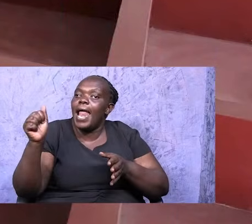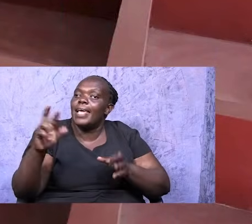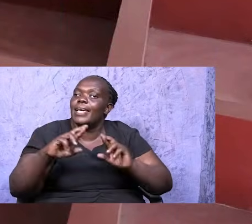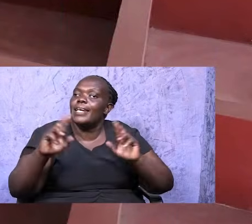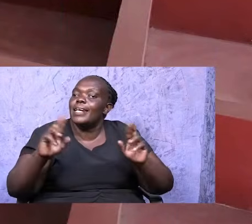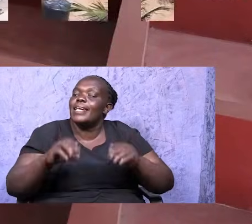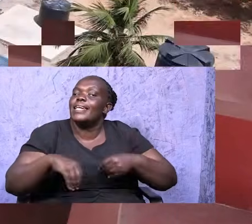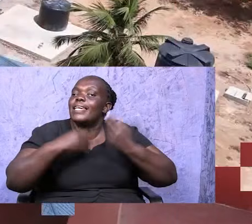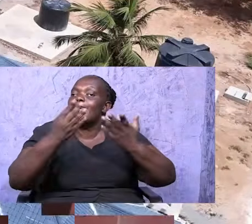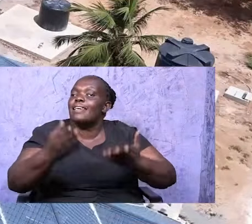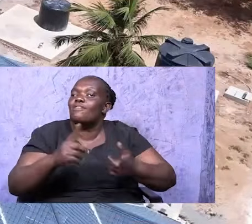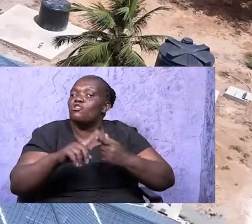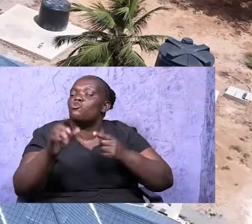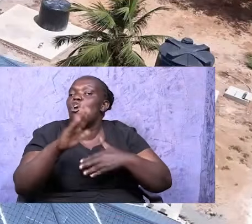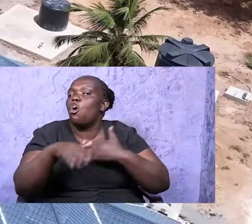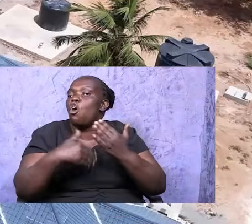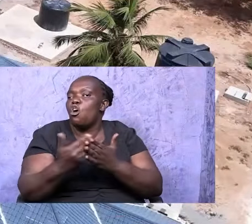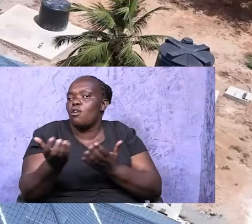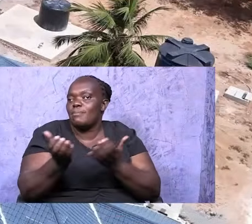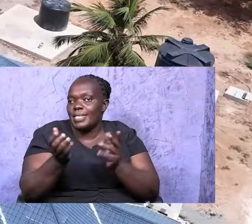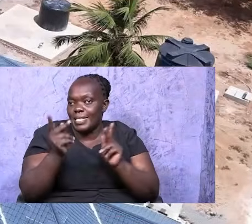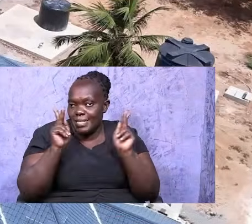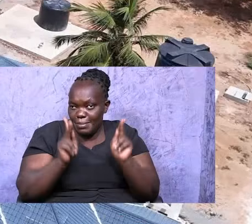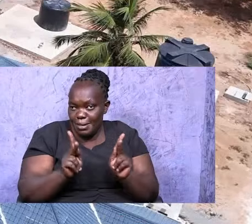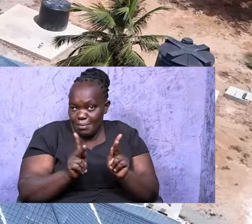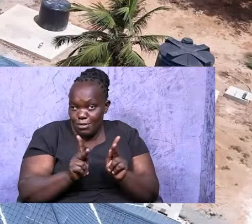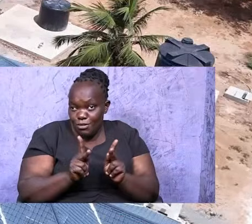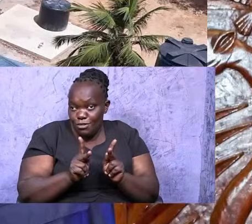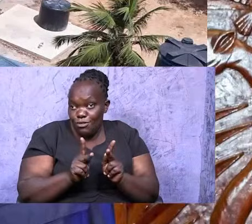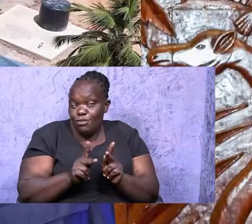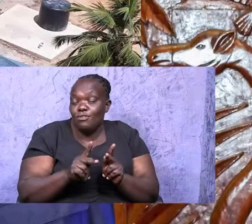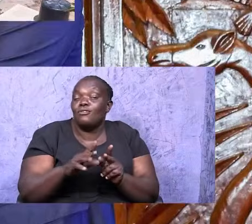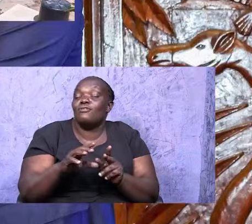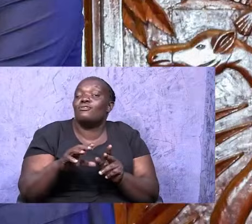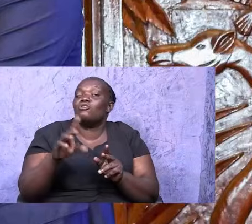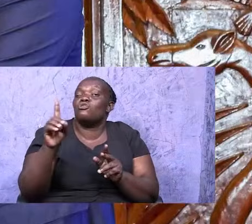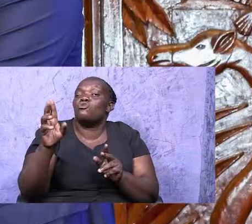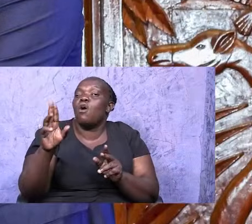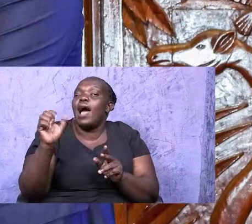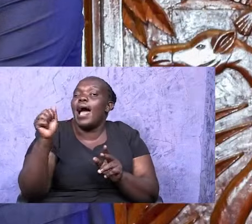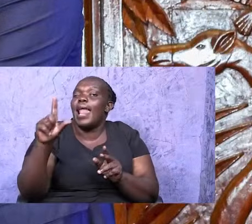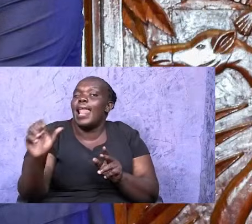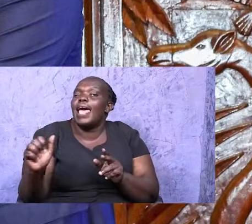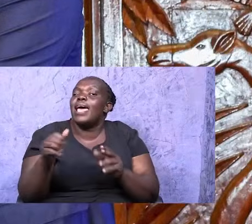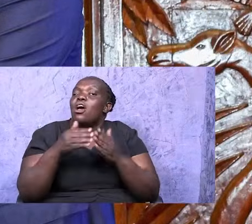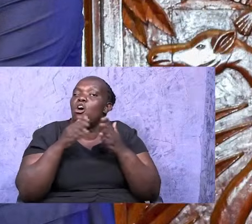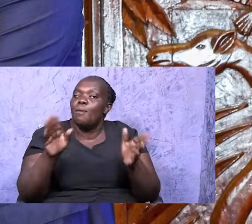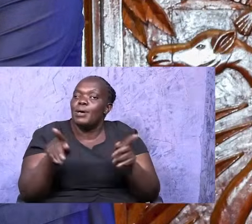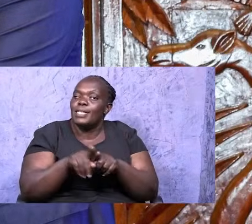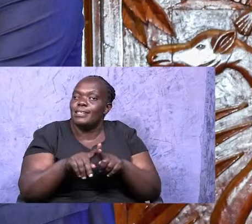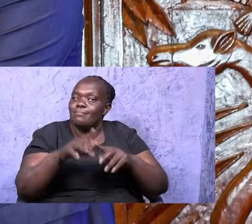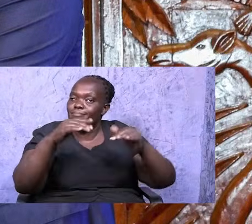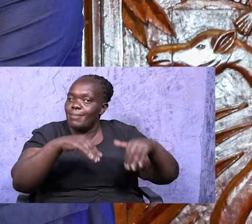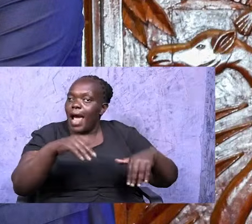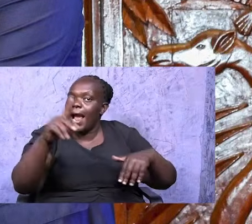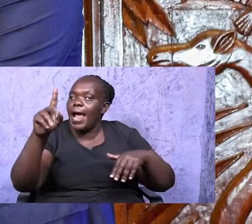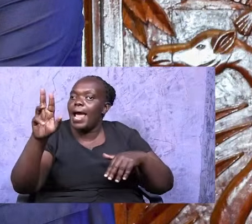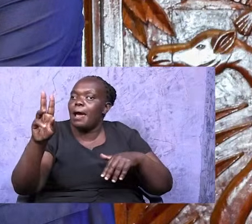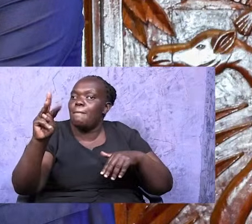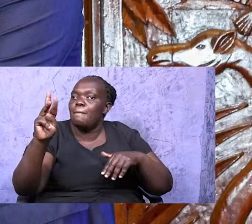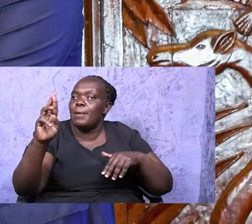liko tayari kukabidhiwa kwa wafanyabiashara. Waziri Duale amefungua kongamano la